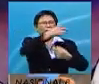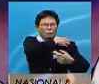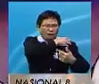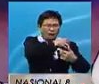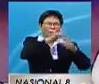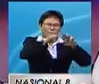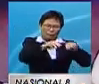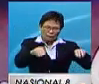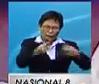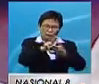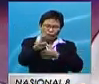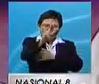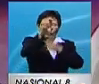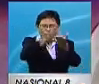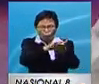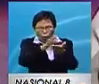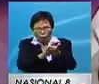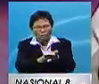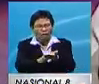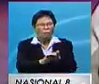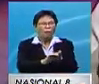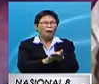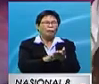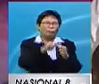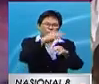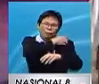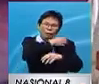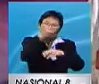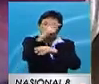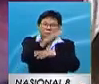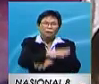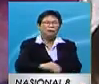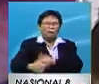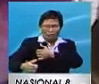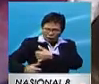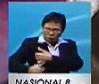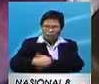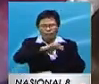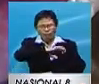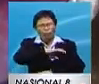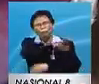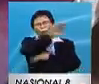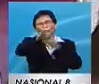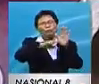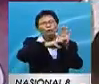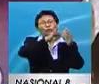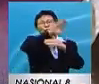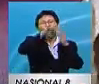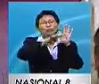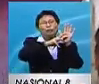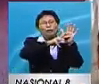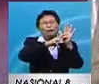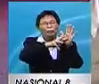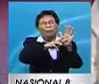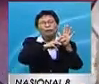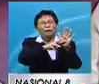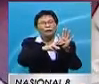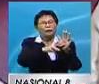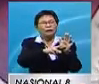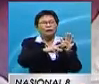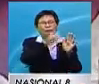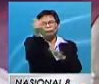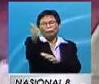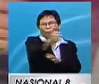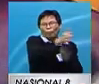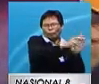daripada pelajar universiti sekolah gua kerajaan pasukan keselamatan semua diwakili oleh wakil